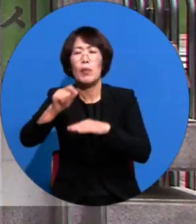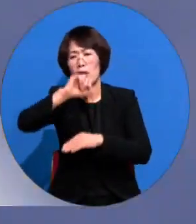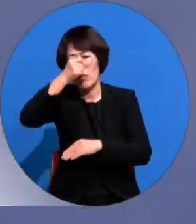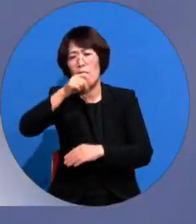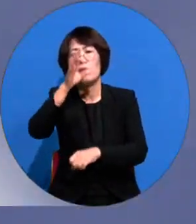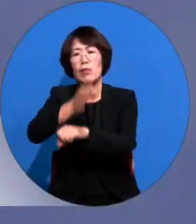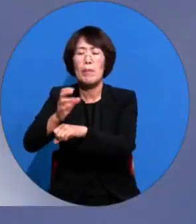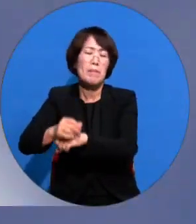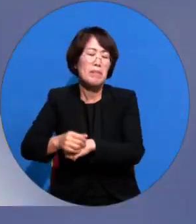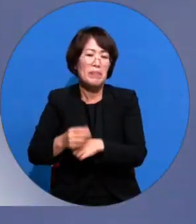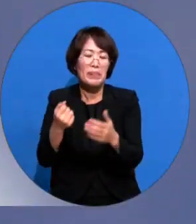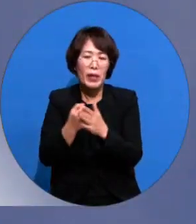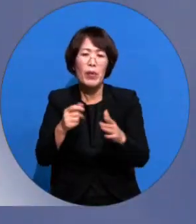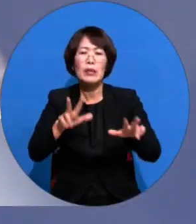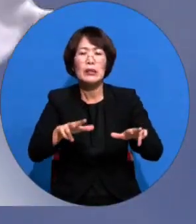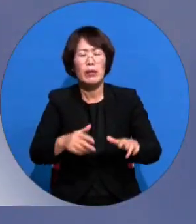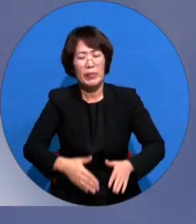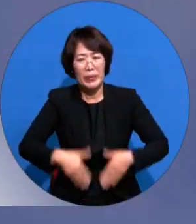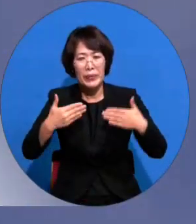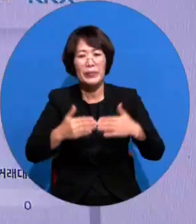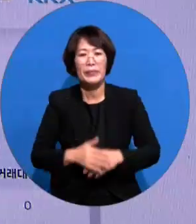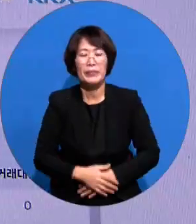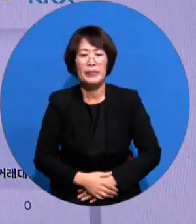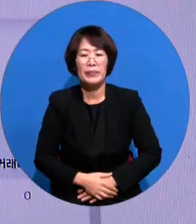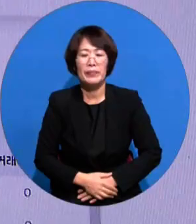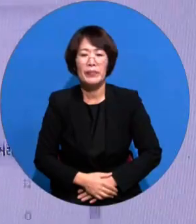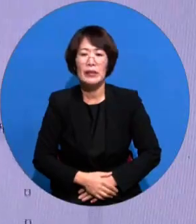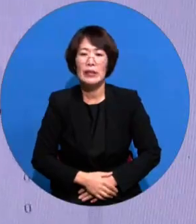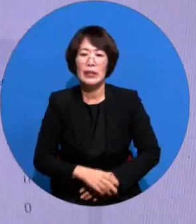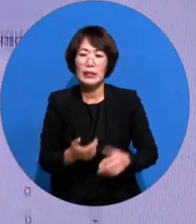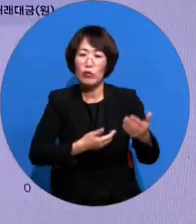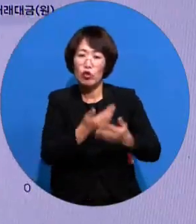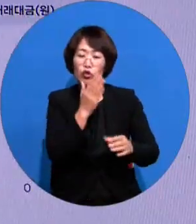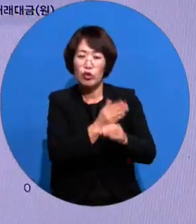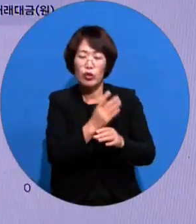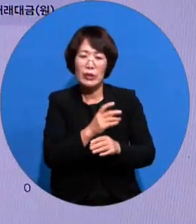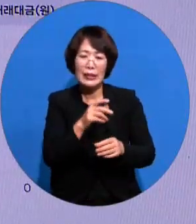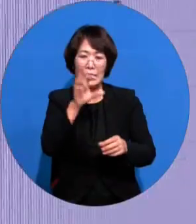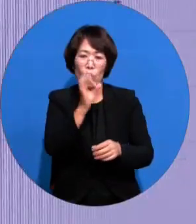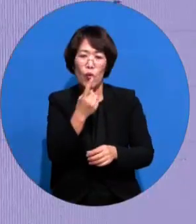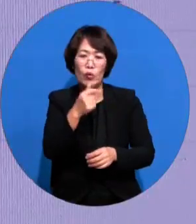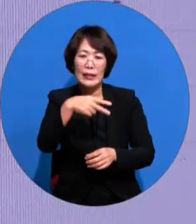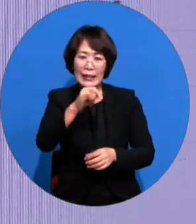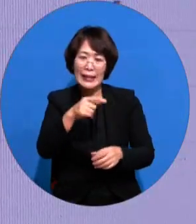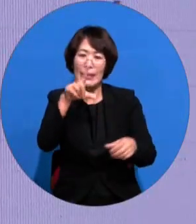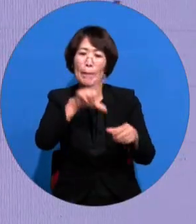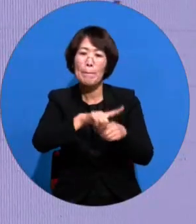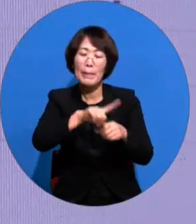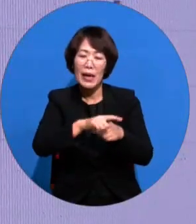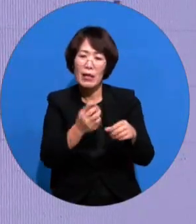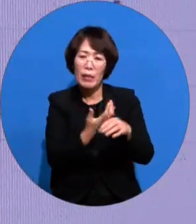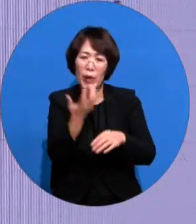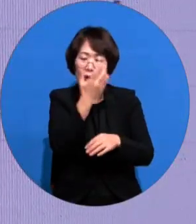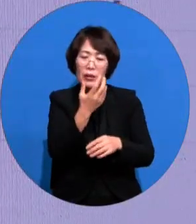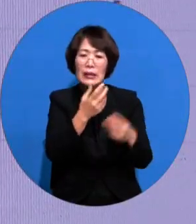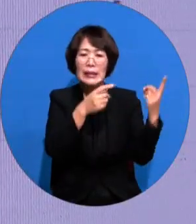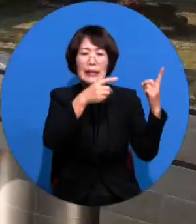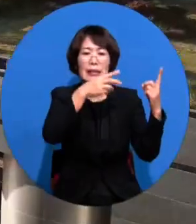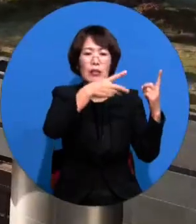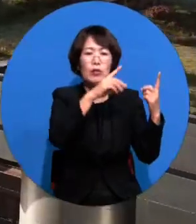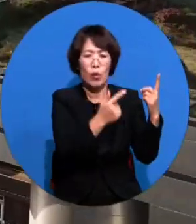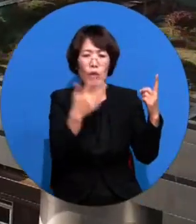없어 광양시는 발등에 불이 떨어졌습니다. 현재 거래되고 있는 온실가스 배출권의 가격은 1톤당 8천 원